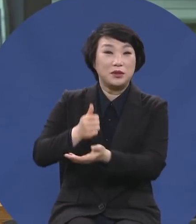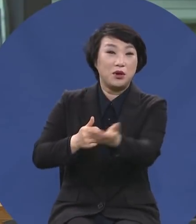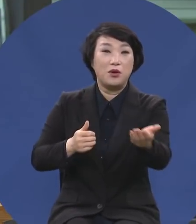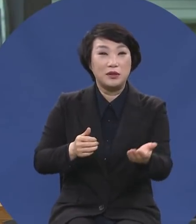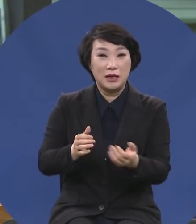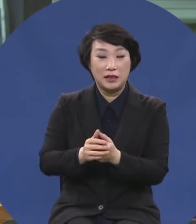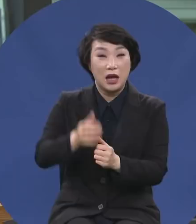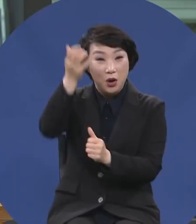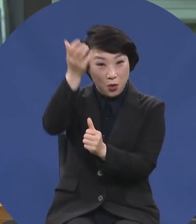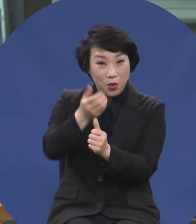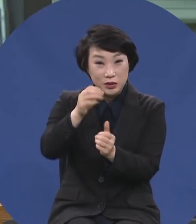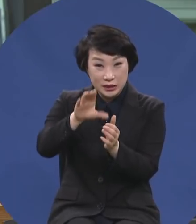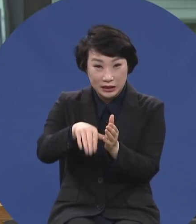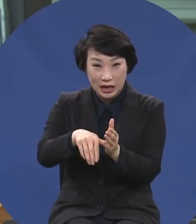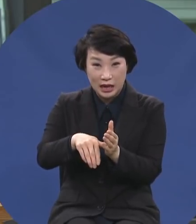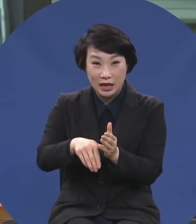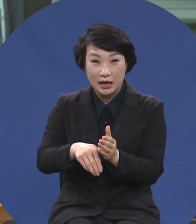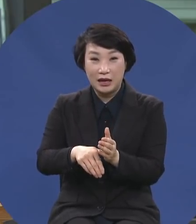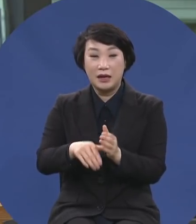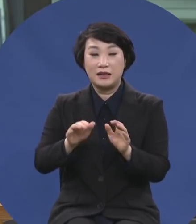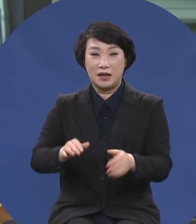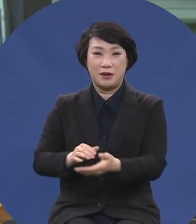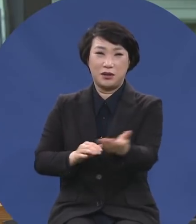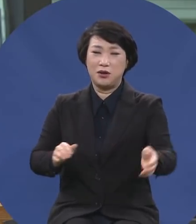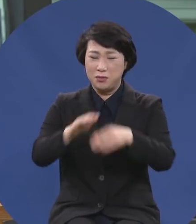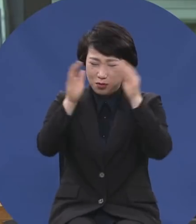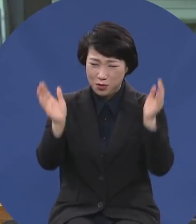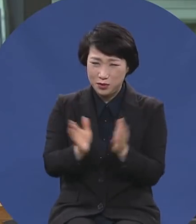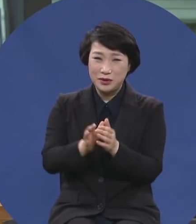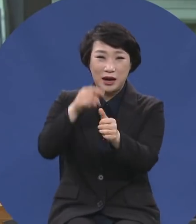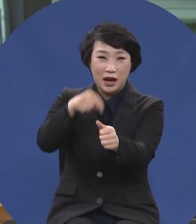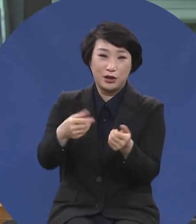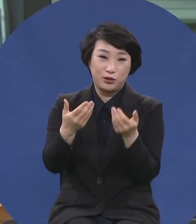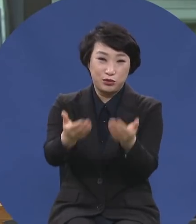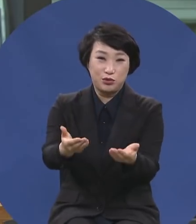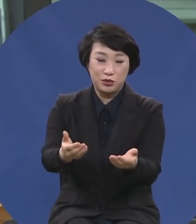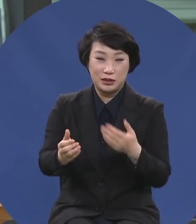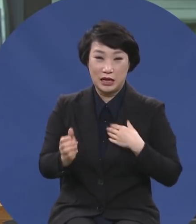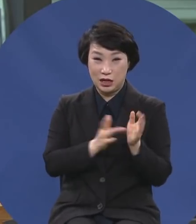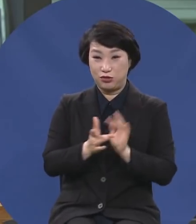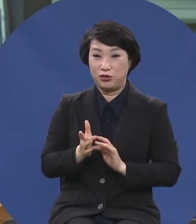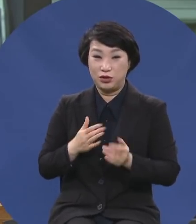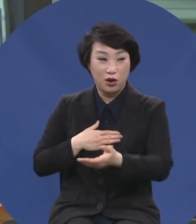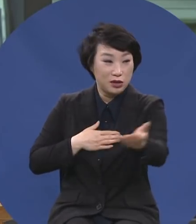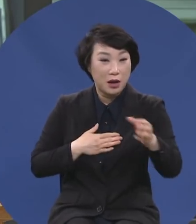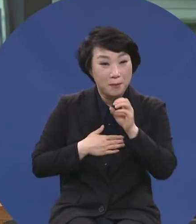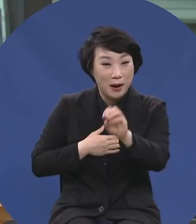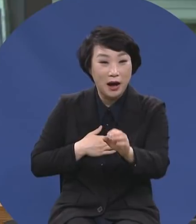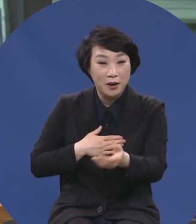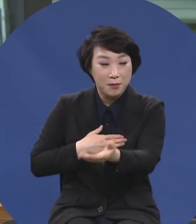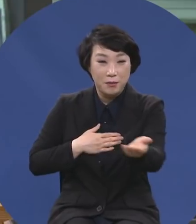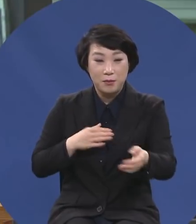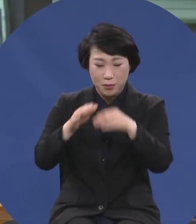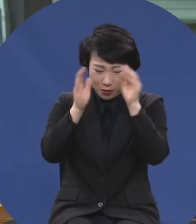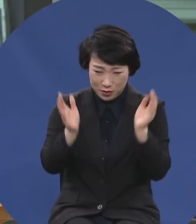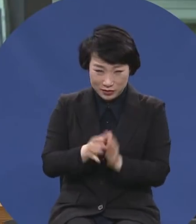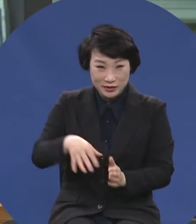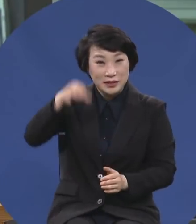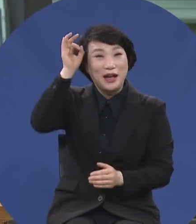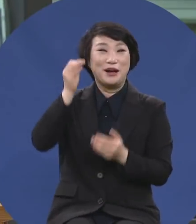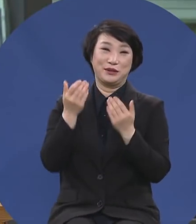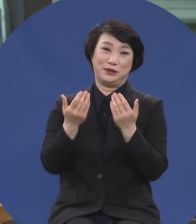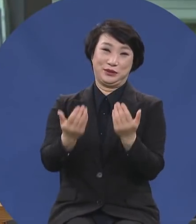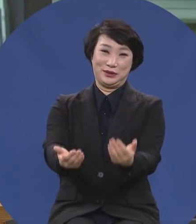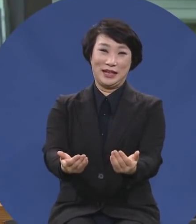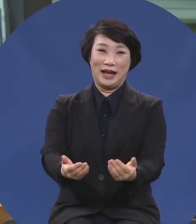성령 그가 너에게 모든 것을 가르치고 내가 너에게 말한 것을